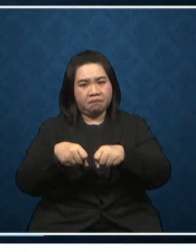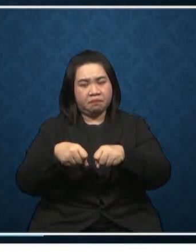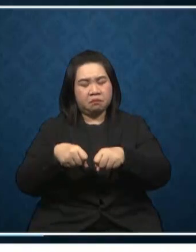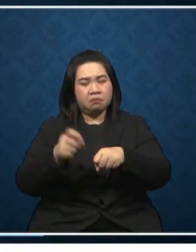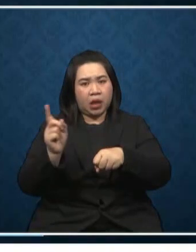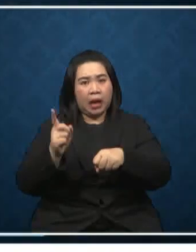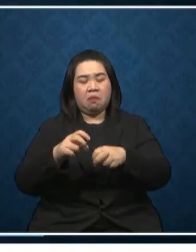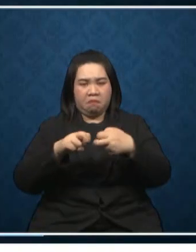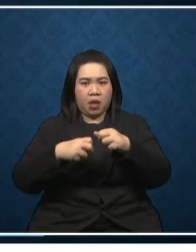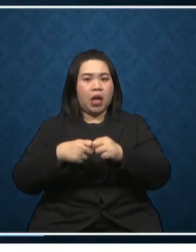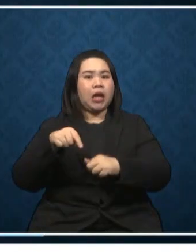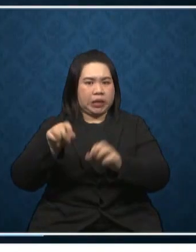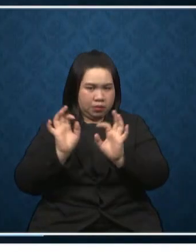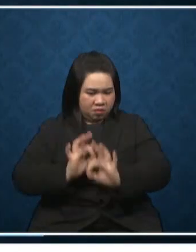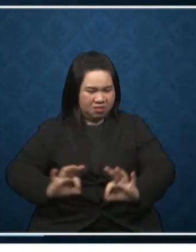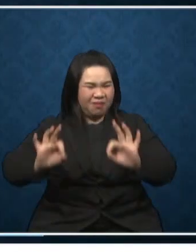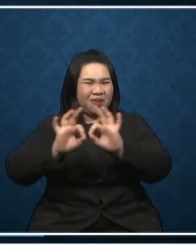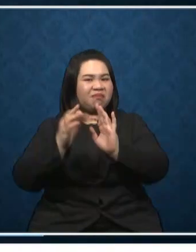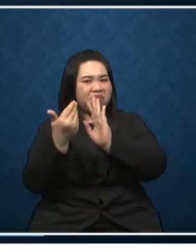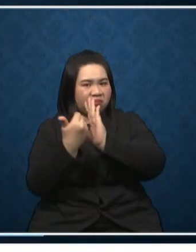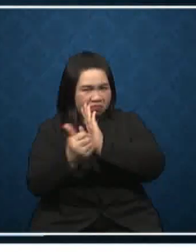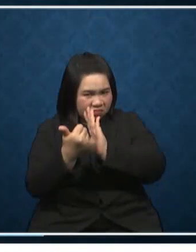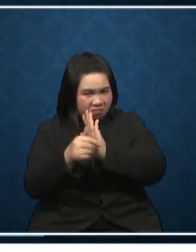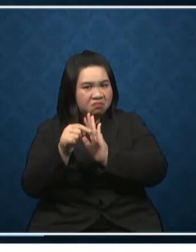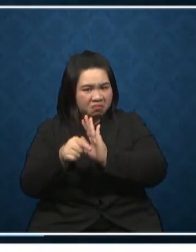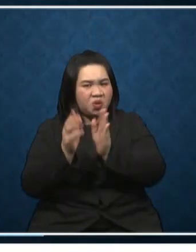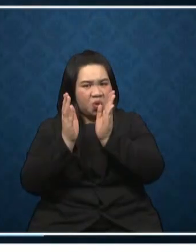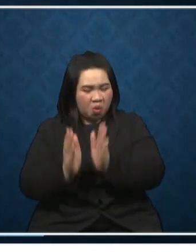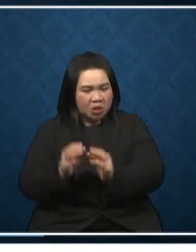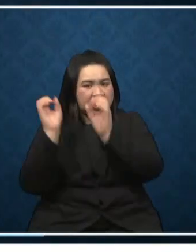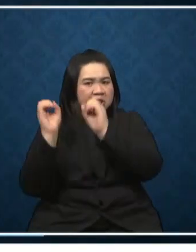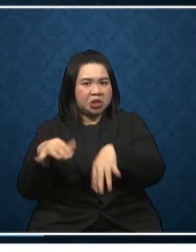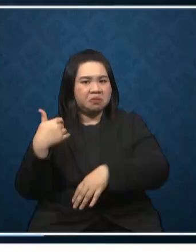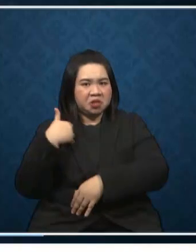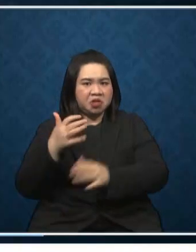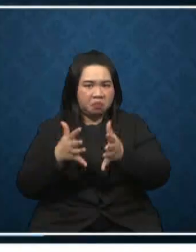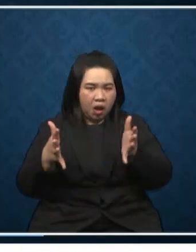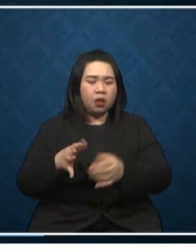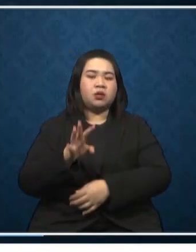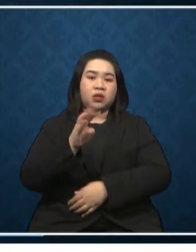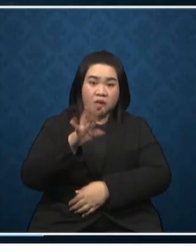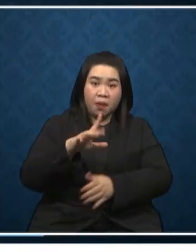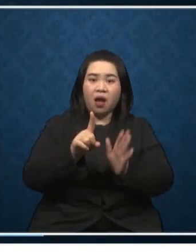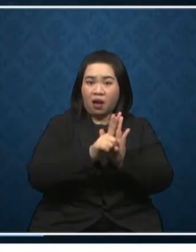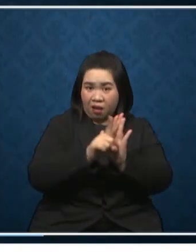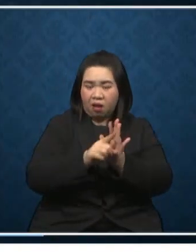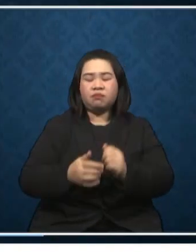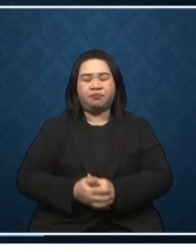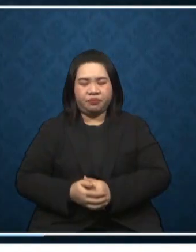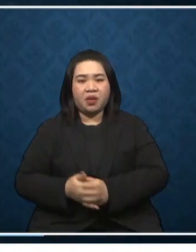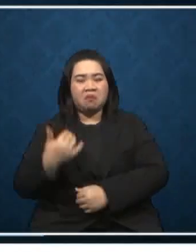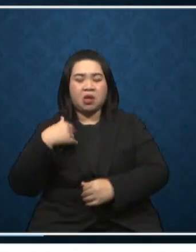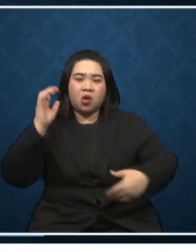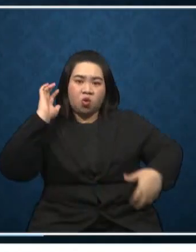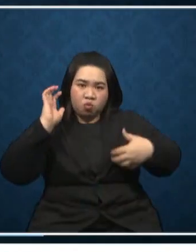เจ้าท่ต้เปแbracht ลองรับการทิ้งกระบบสหรกรมมากที่สุแน่นอน45ลังที่เหือก็ภา ปุิแถวรฑบุริ ซัวบุริ